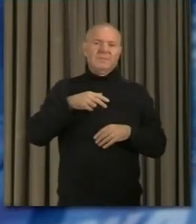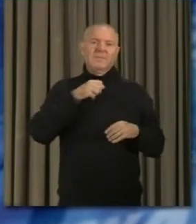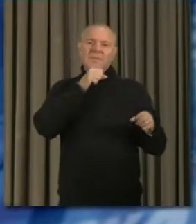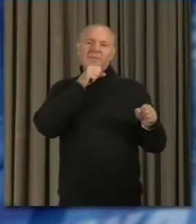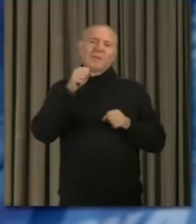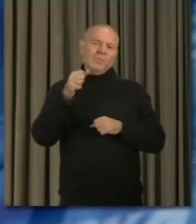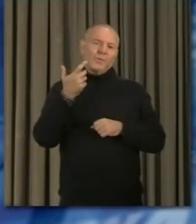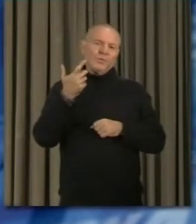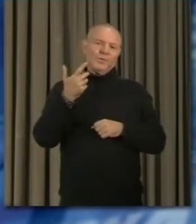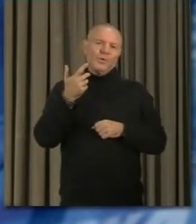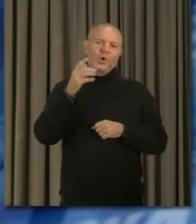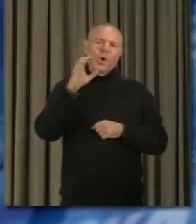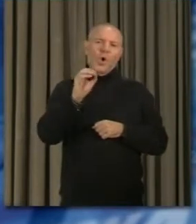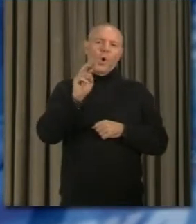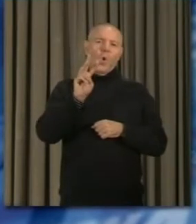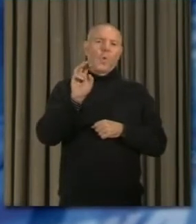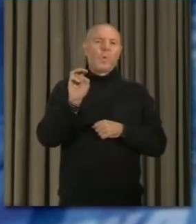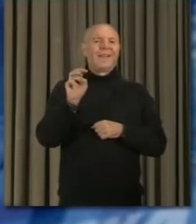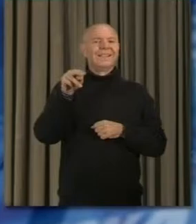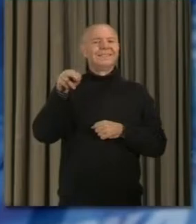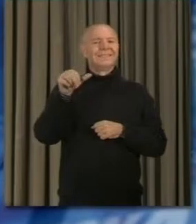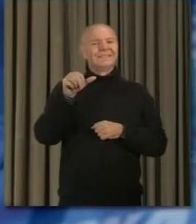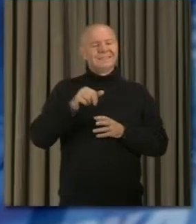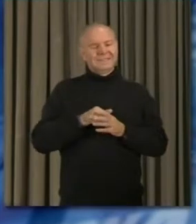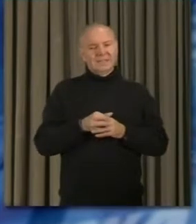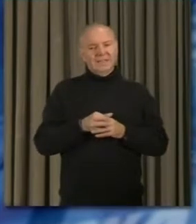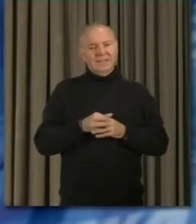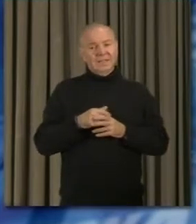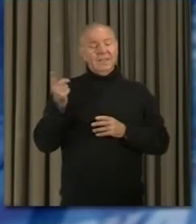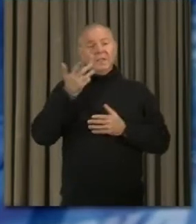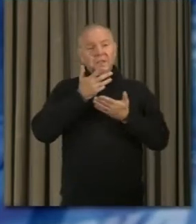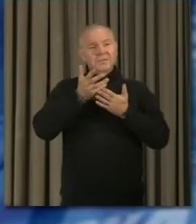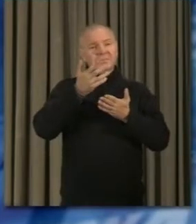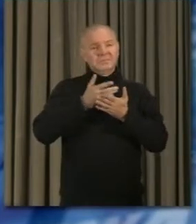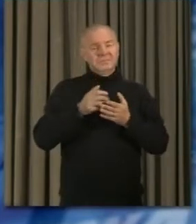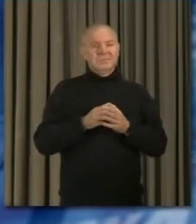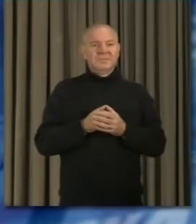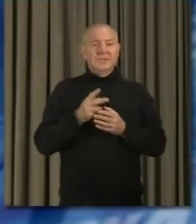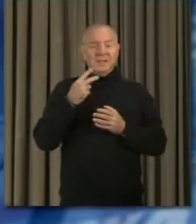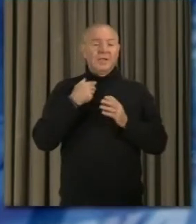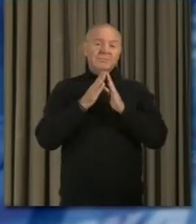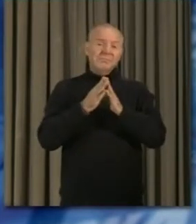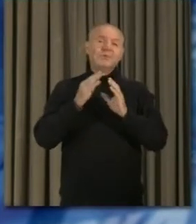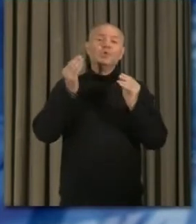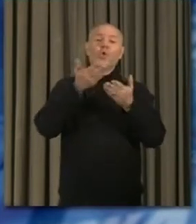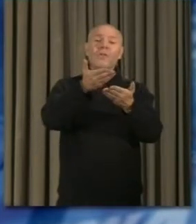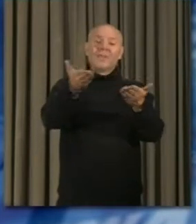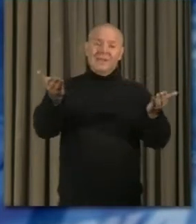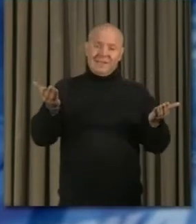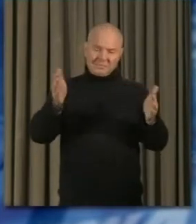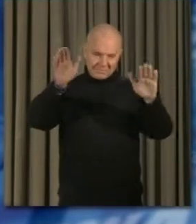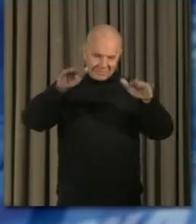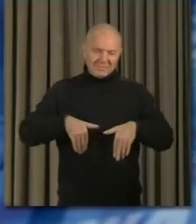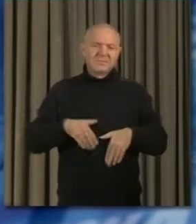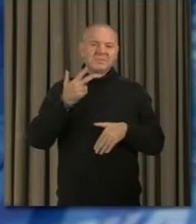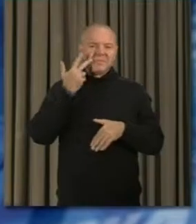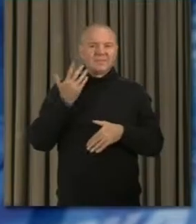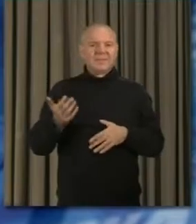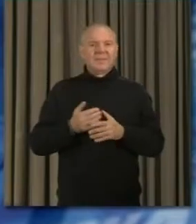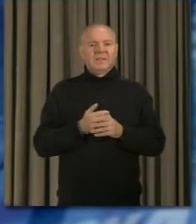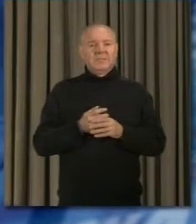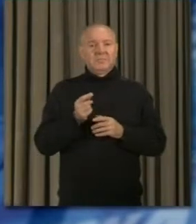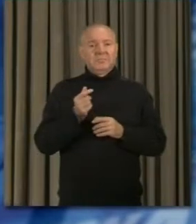Ovens sono passate alla storia è un grande affabulatore per cui noi invitiamo i giovani soprattutto a partecipare il